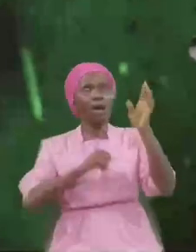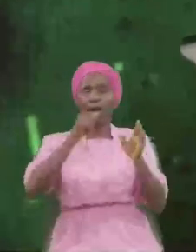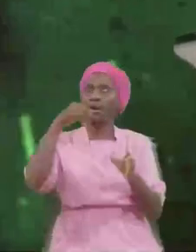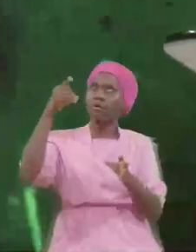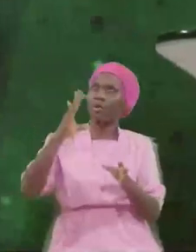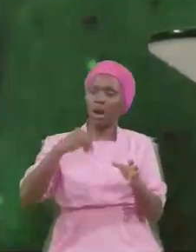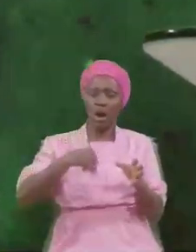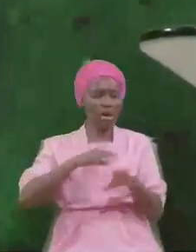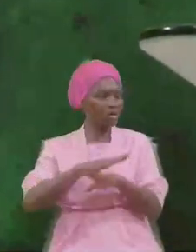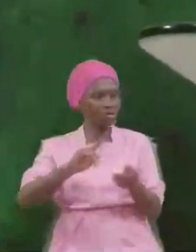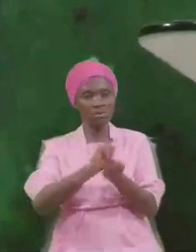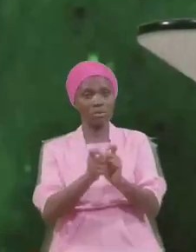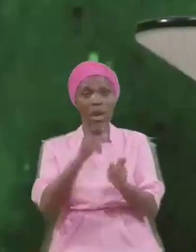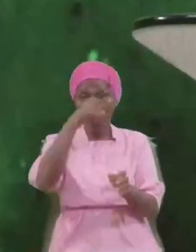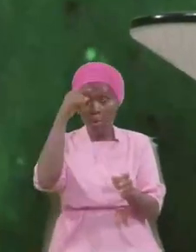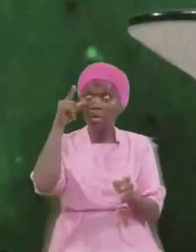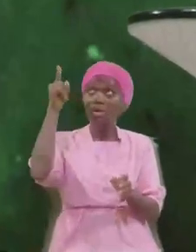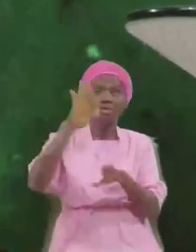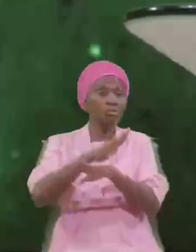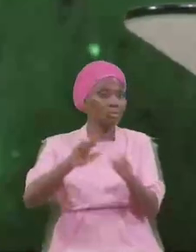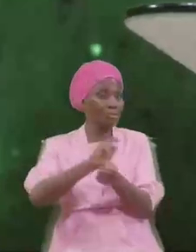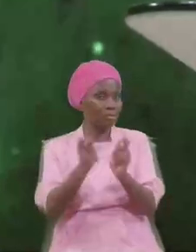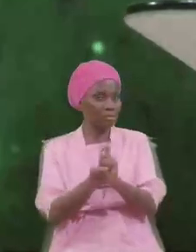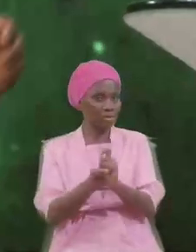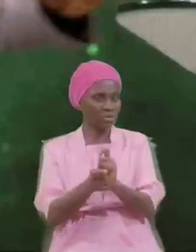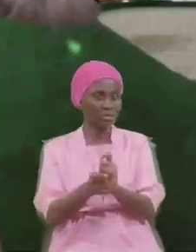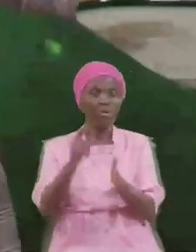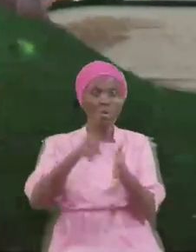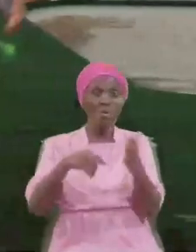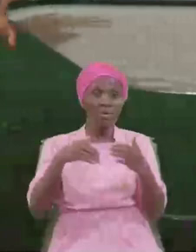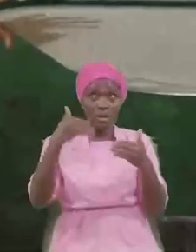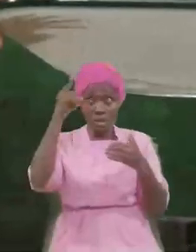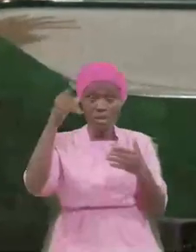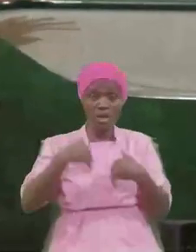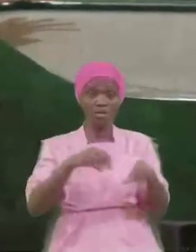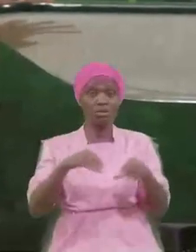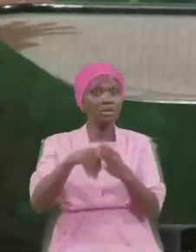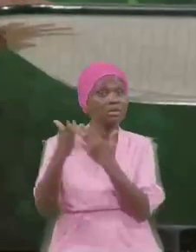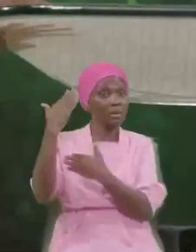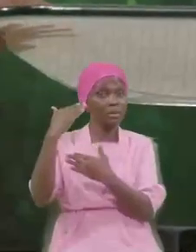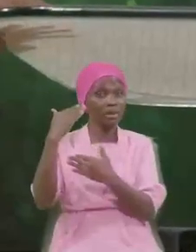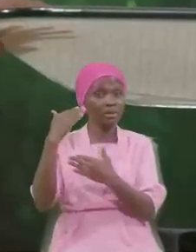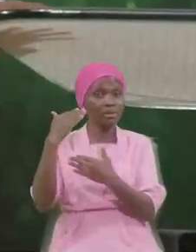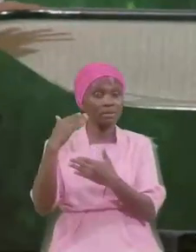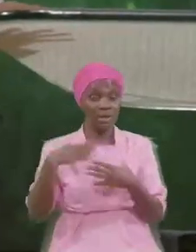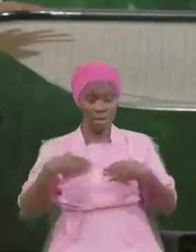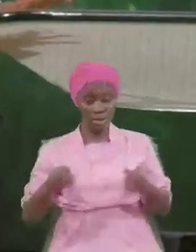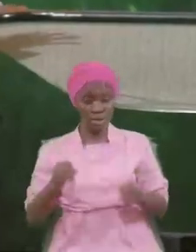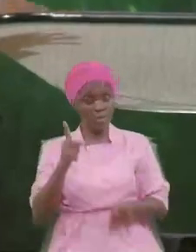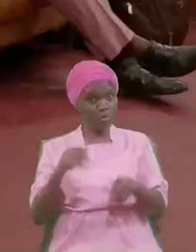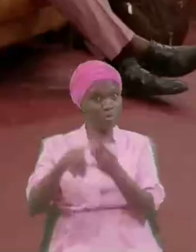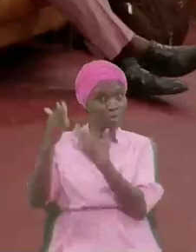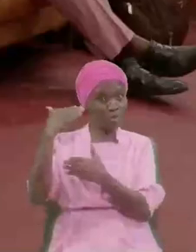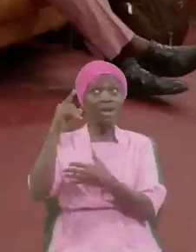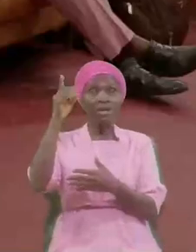pas. Parce qu'il ne change pas ce qu'il a fait dans le passé, il a guéri dans le passé, il le fera